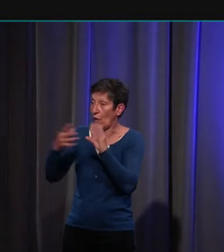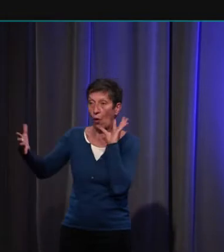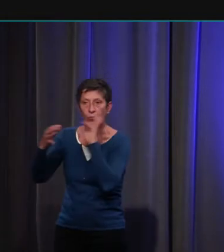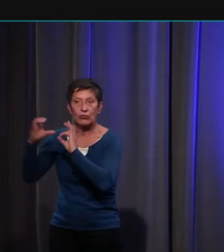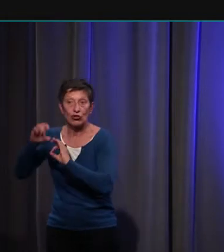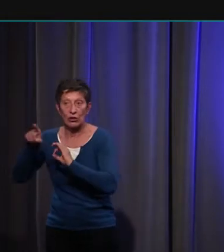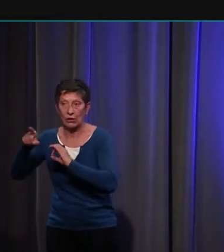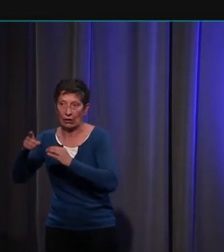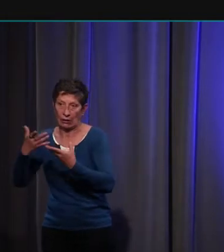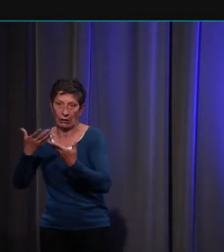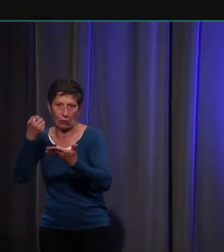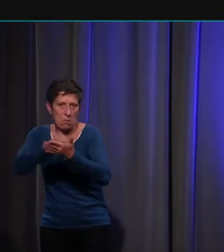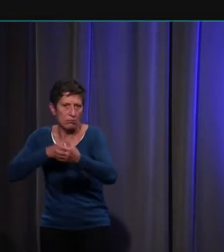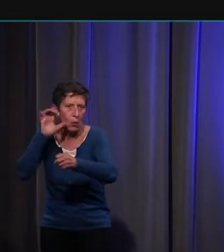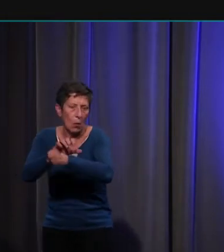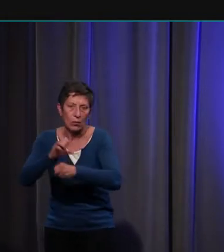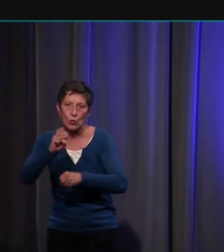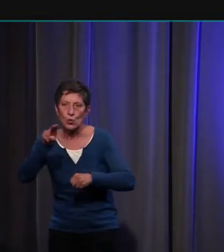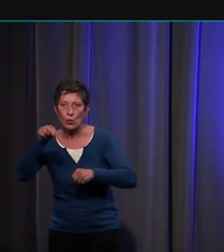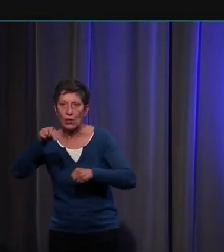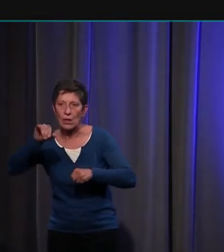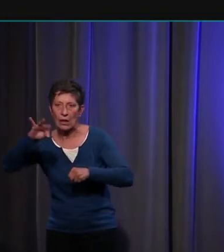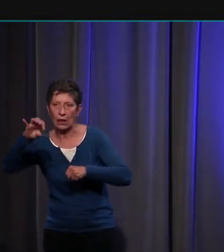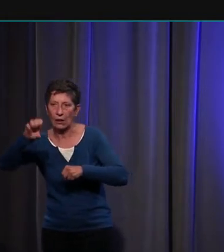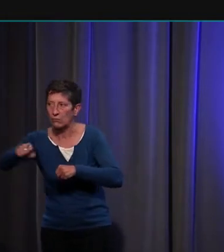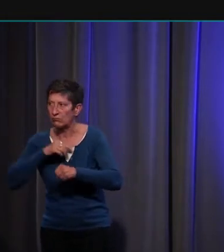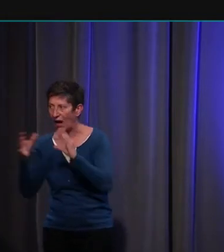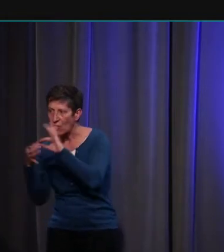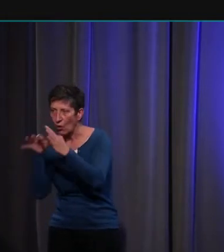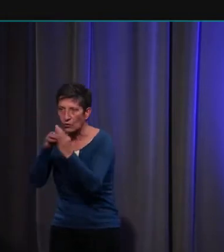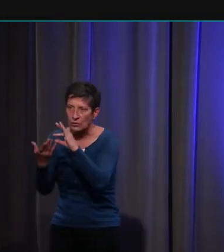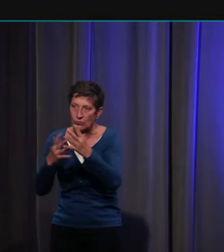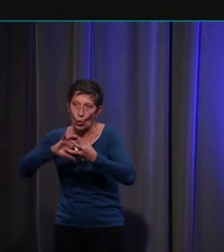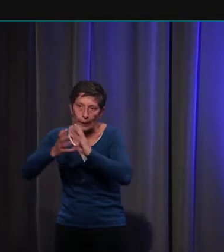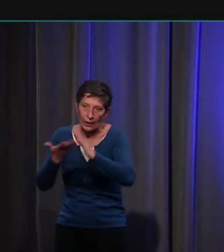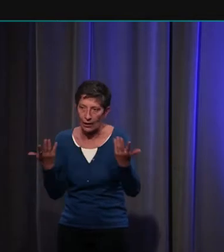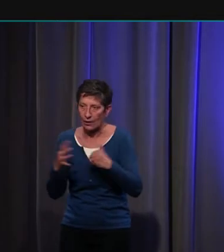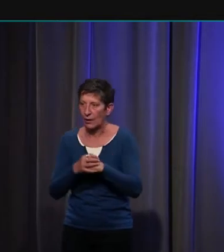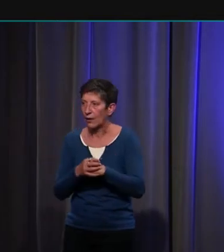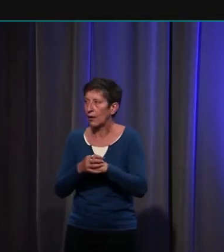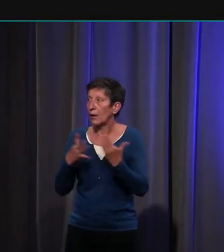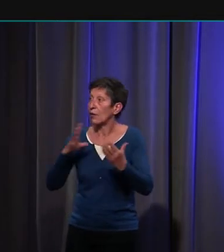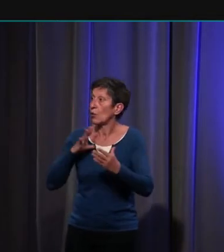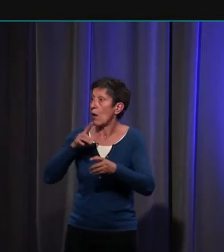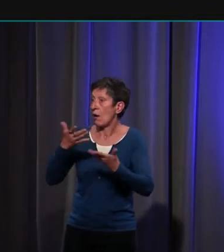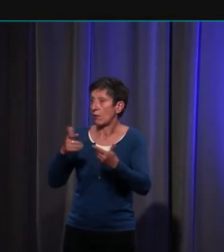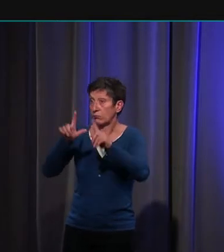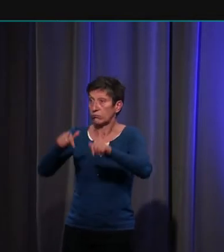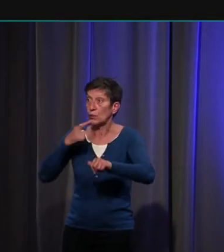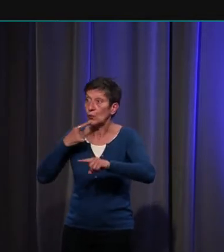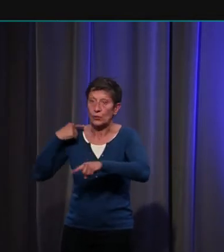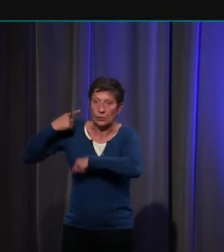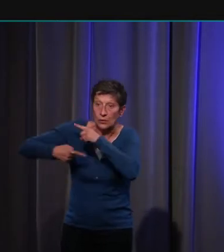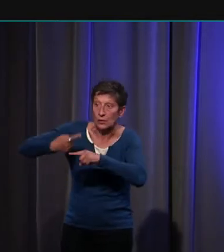lutter contre les sunnites vous voyez il ya aussi des jeux d'alliances qui sont très compliquées surtout les gens qui sont là depuis deux ou trois générations